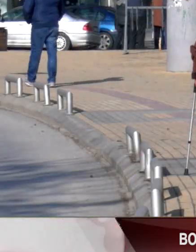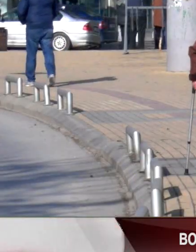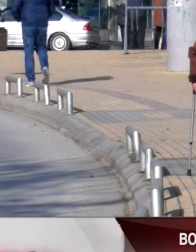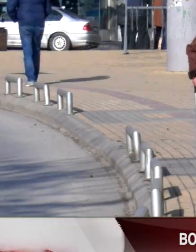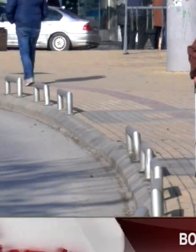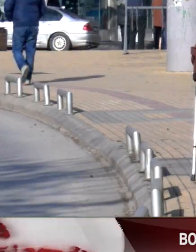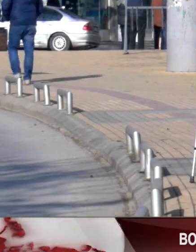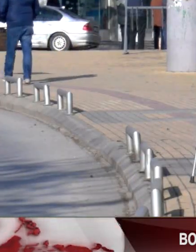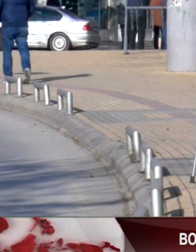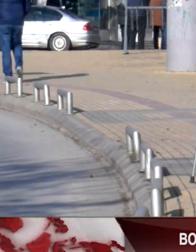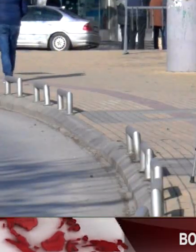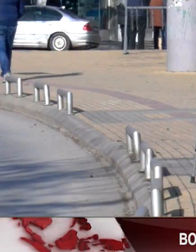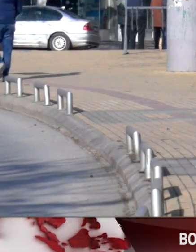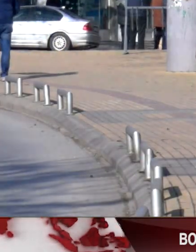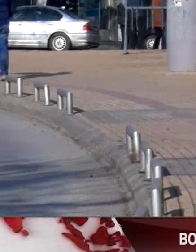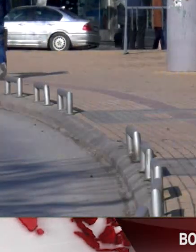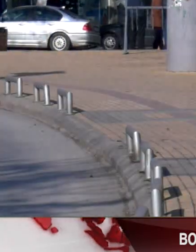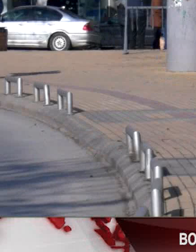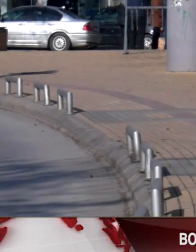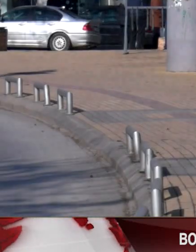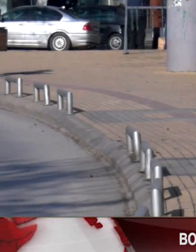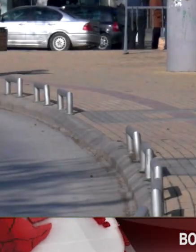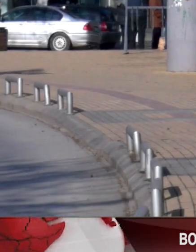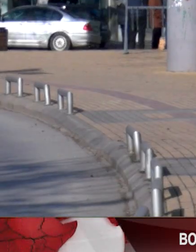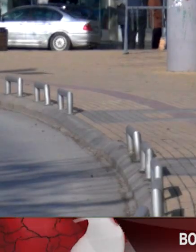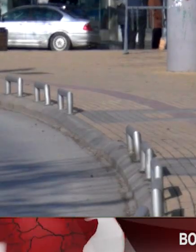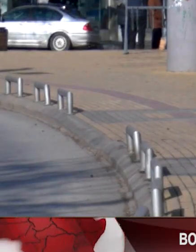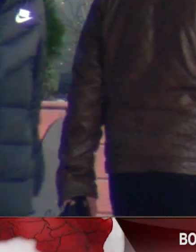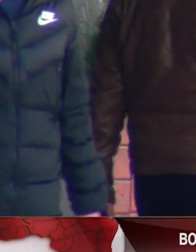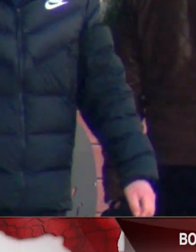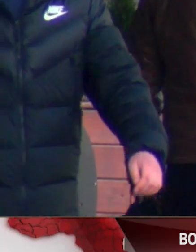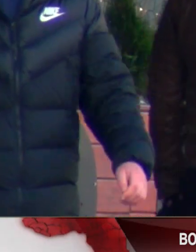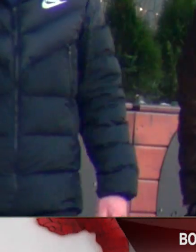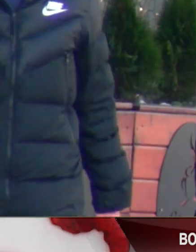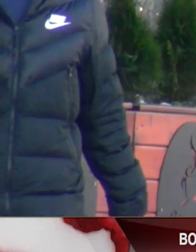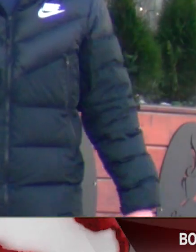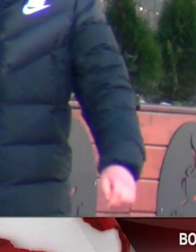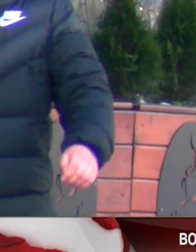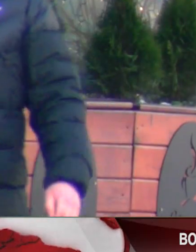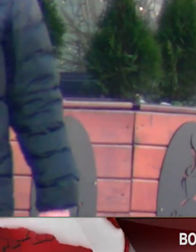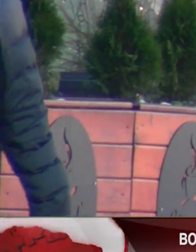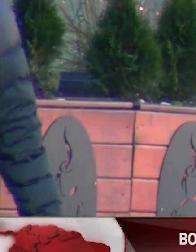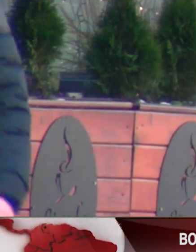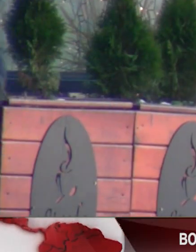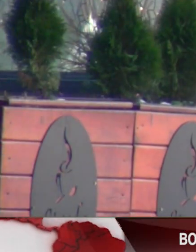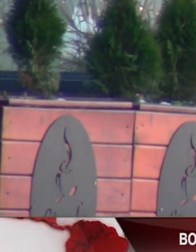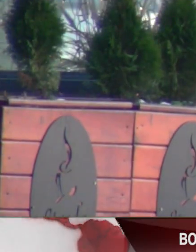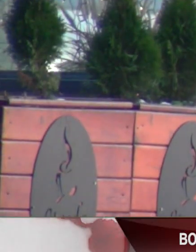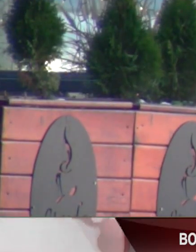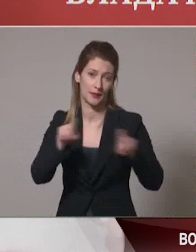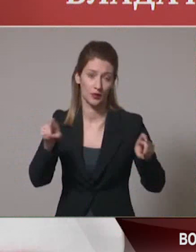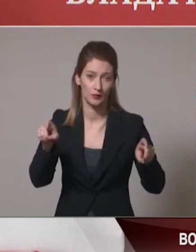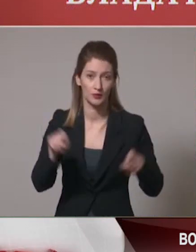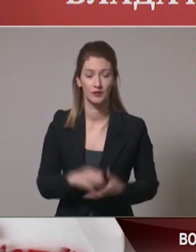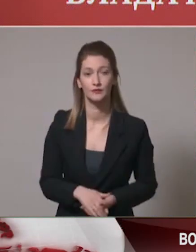нашата земја од ново заразени и зголемен број на починати. Здравствените власти одлучија да нема зголемување на сегашниот полициски